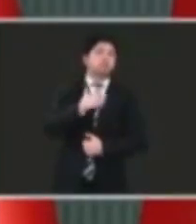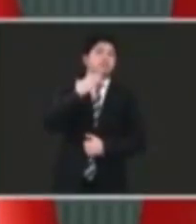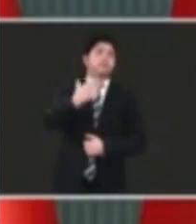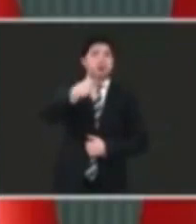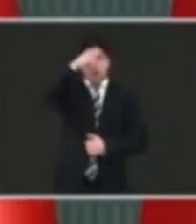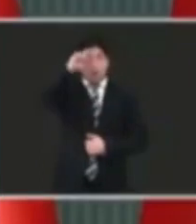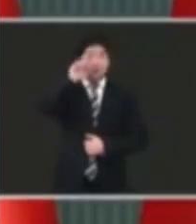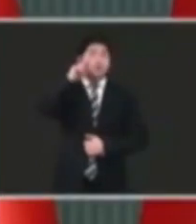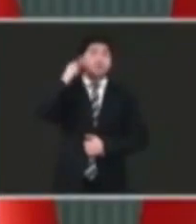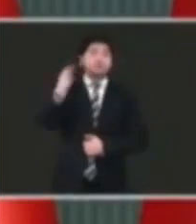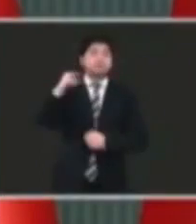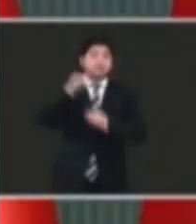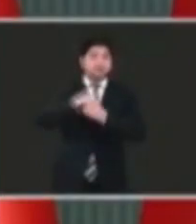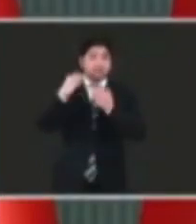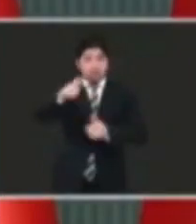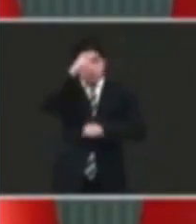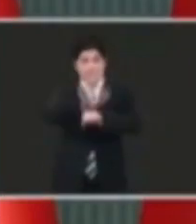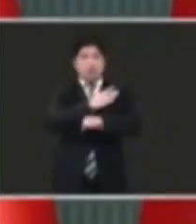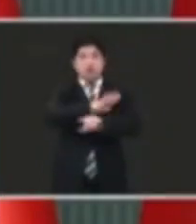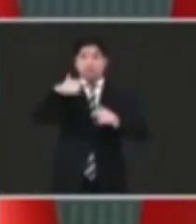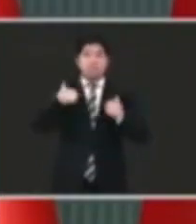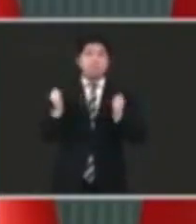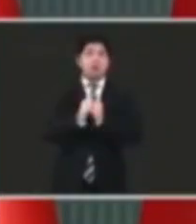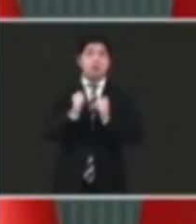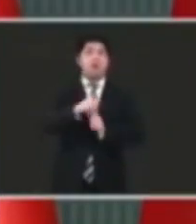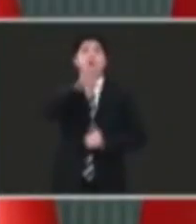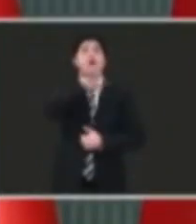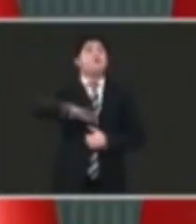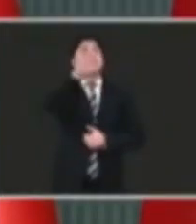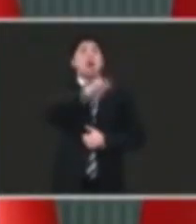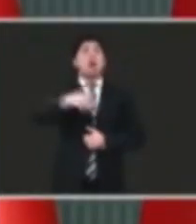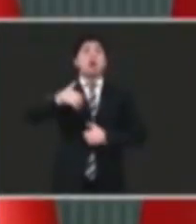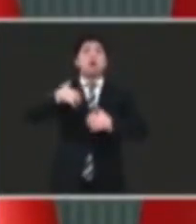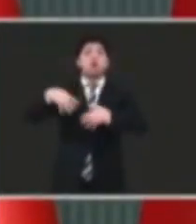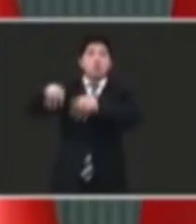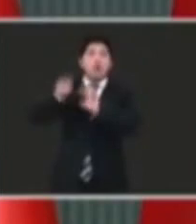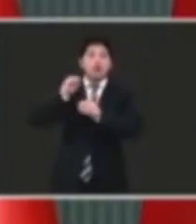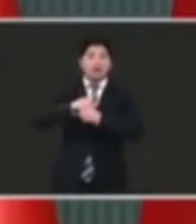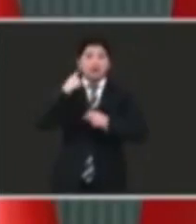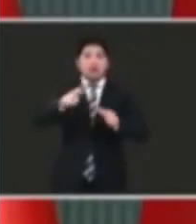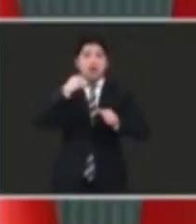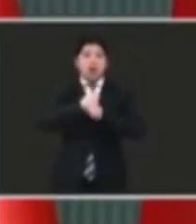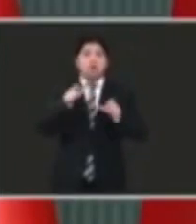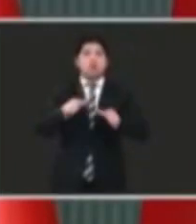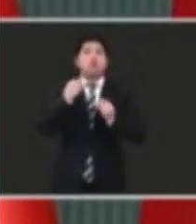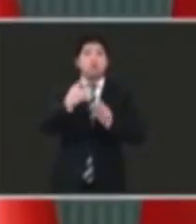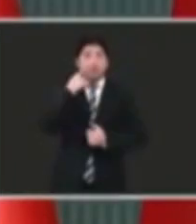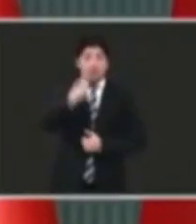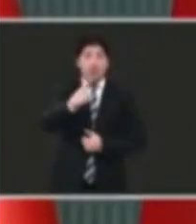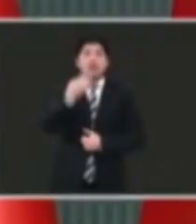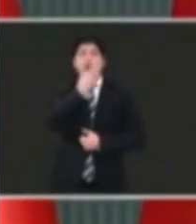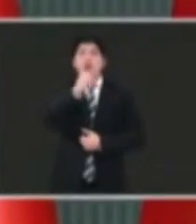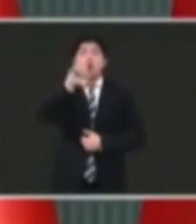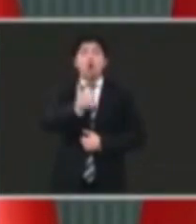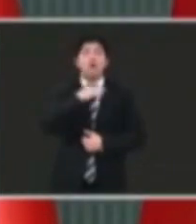από την άλλη πλευρά, άμα το αντιστρέψουμε, αυτό είναι και ένα χαρτί το οποίο προσπαθεί να παίξει η Τουρκία προς τη Δύση, κυρίως προς τις Ηνωμένες Πολιτείες,